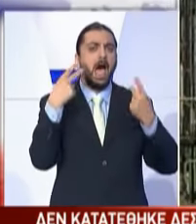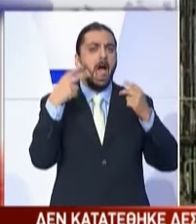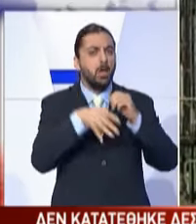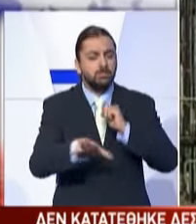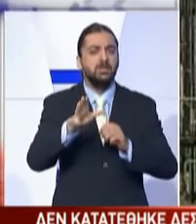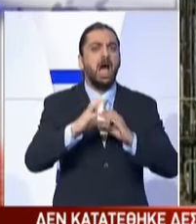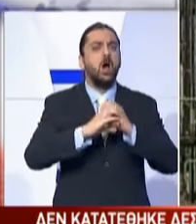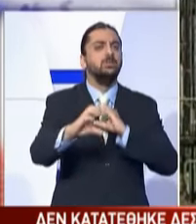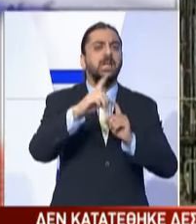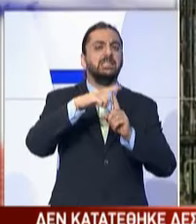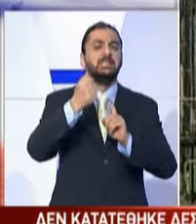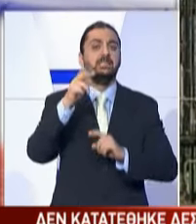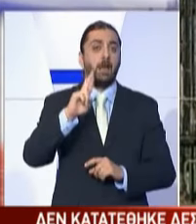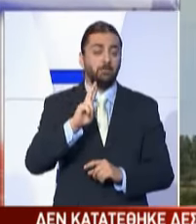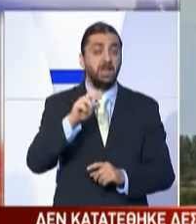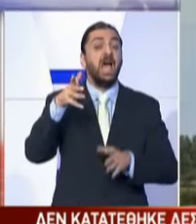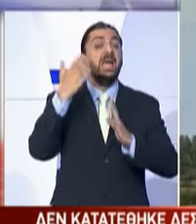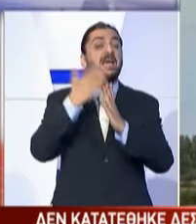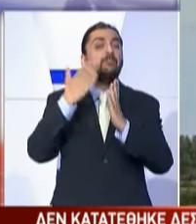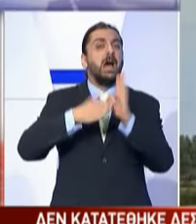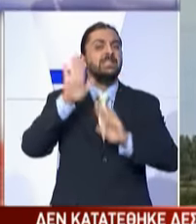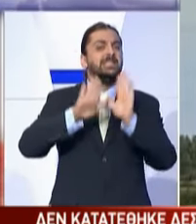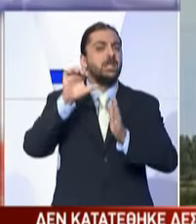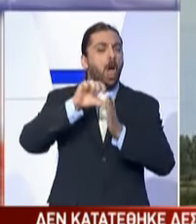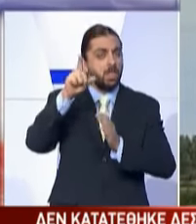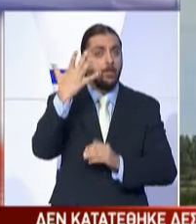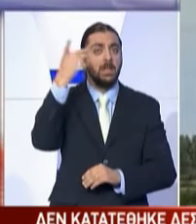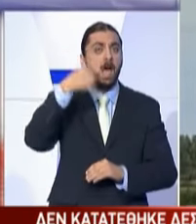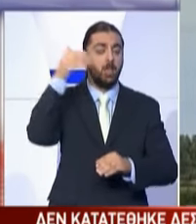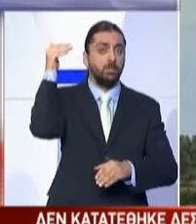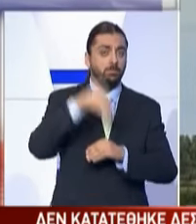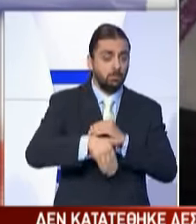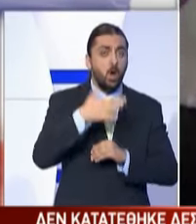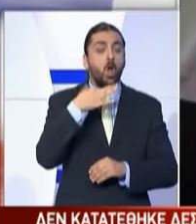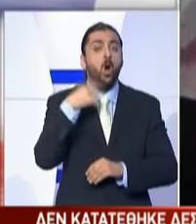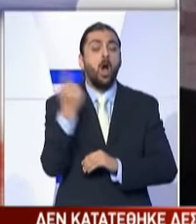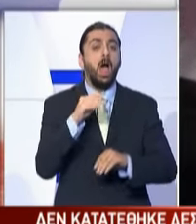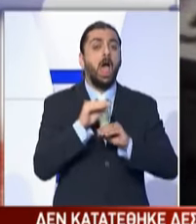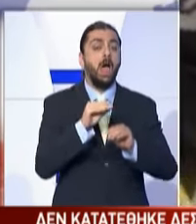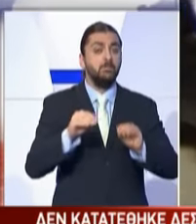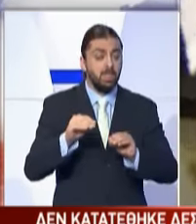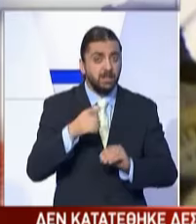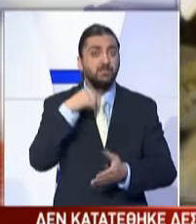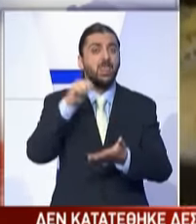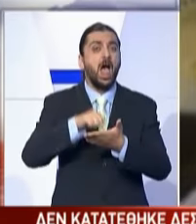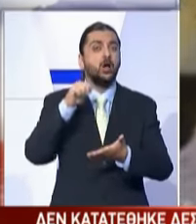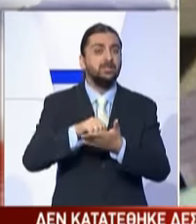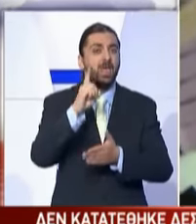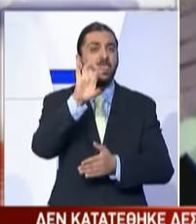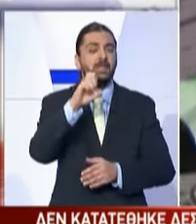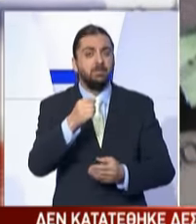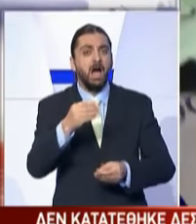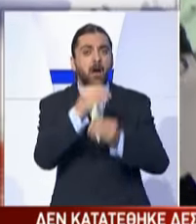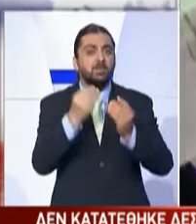του 5% σημειώνει το χρηματιστήριο Αθηνών, με τους επενδυτές να επηρεάζονται αρνητικά μετά τις επιπλοκές στο διαγωνισμό